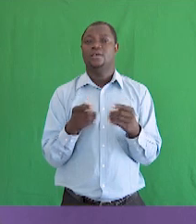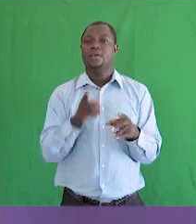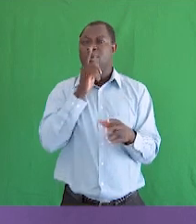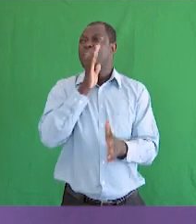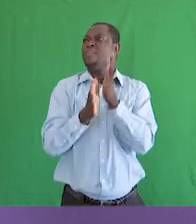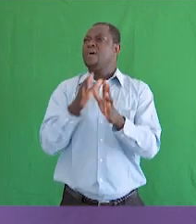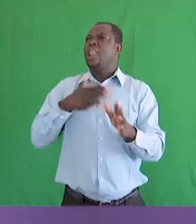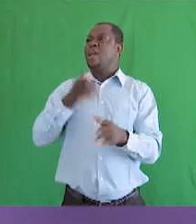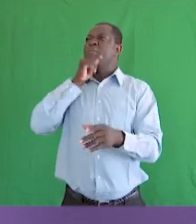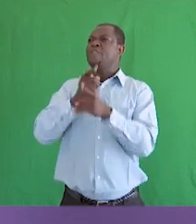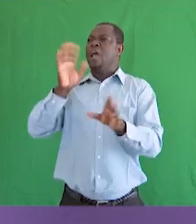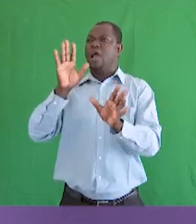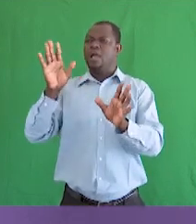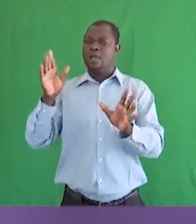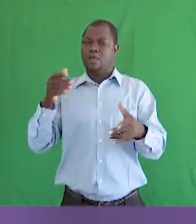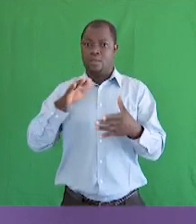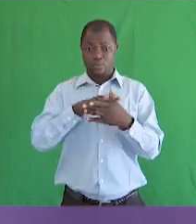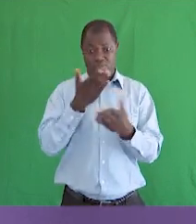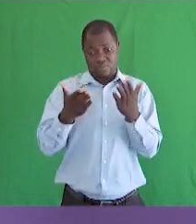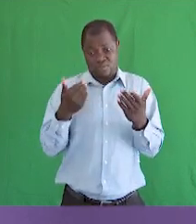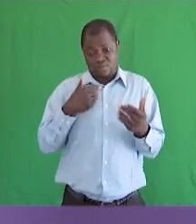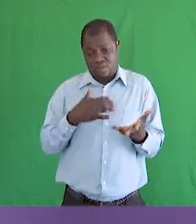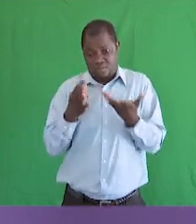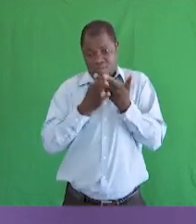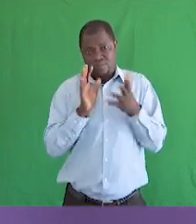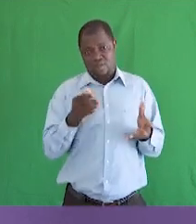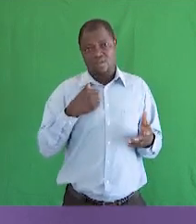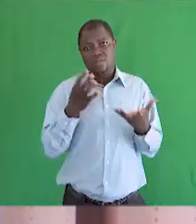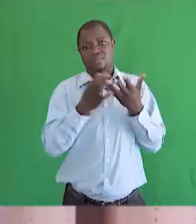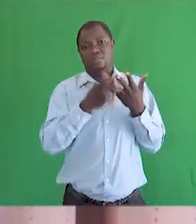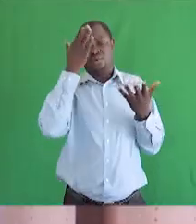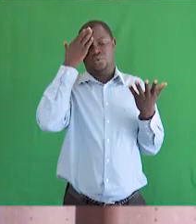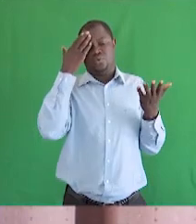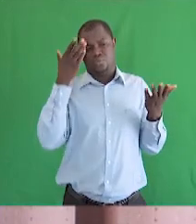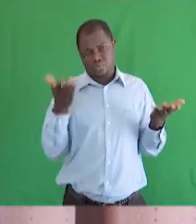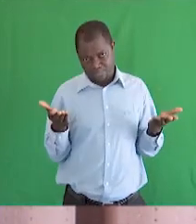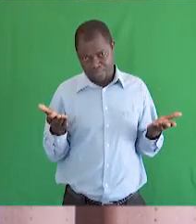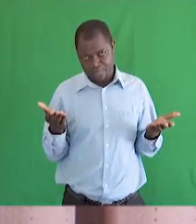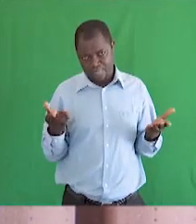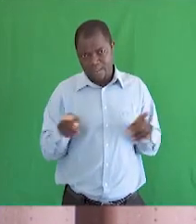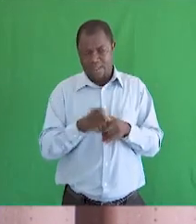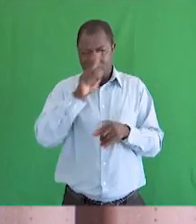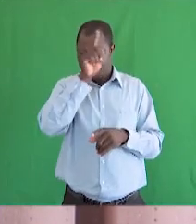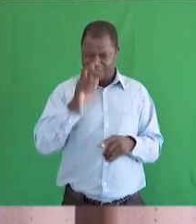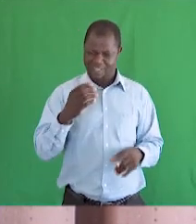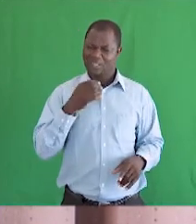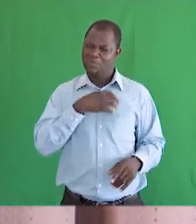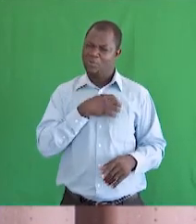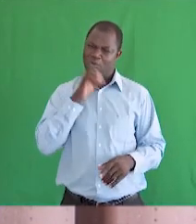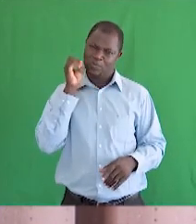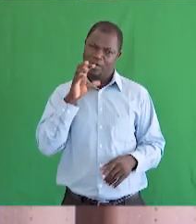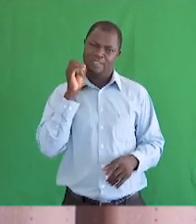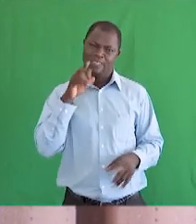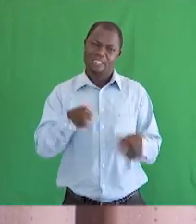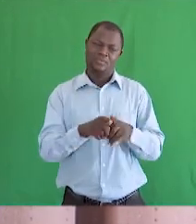usadanana nemukomana nekuti dzimwe dzenguva ndapa zera rekuwanikwa saka ndowanikwa nani mubvunzo unorwadza mubvunzo